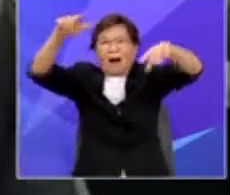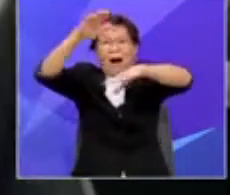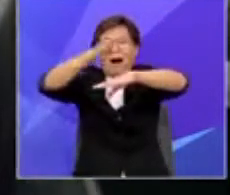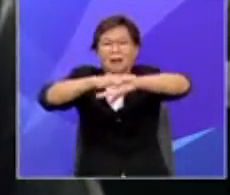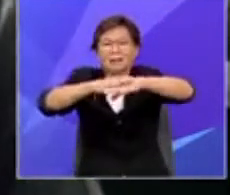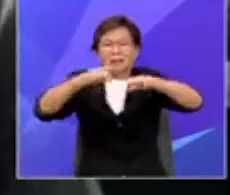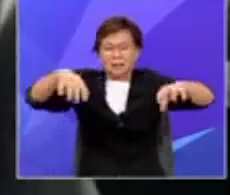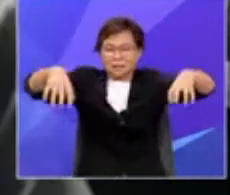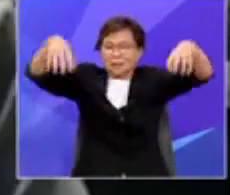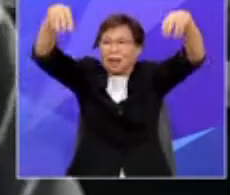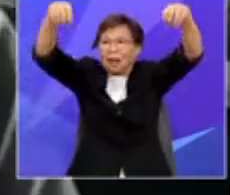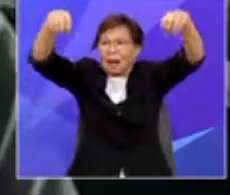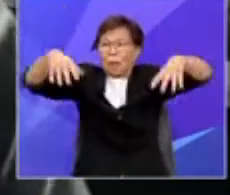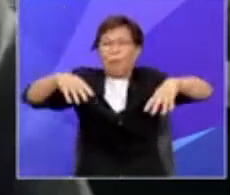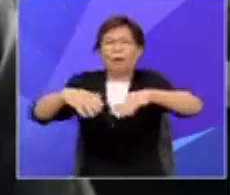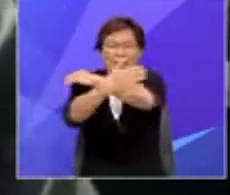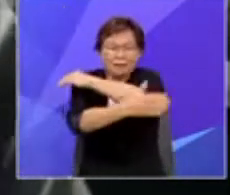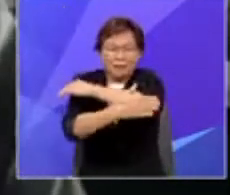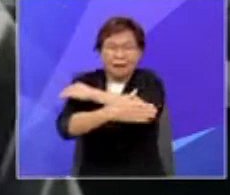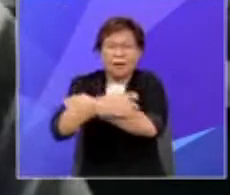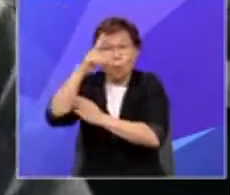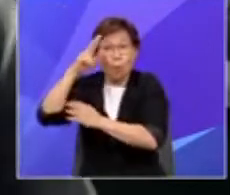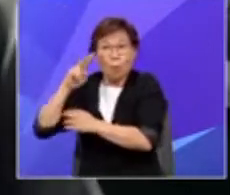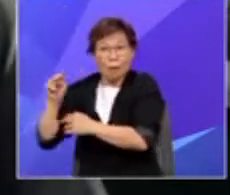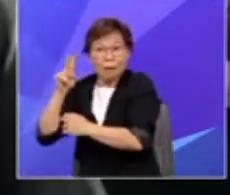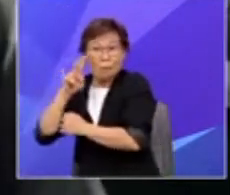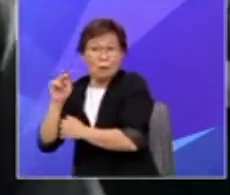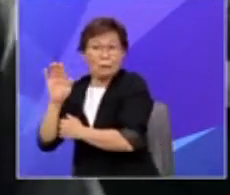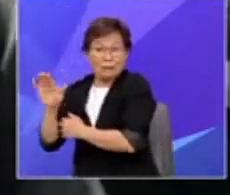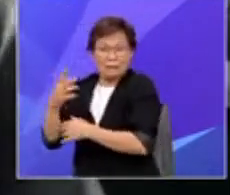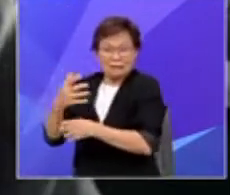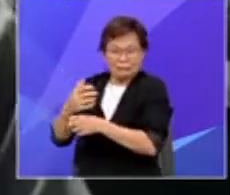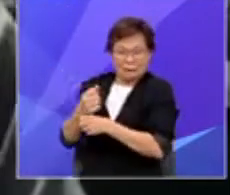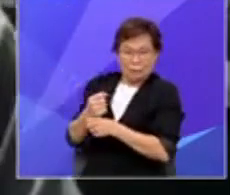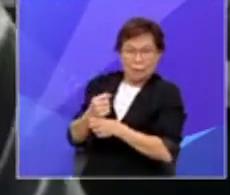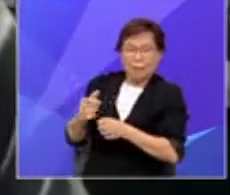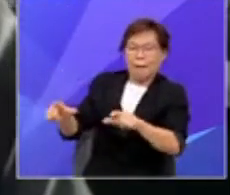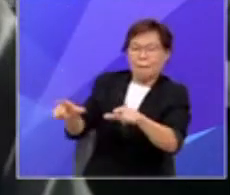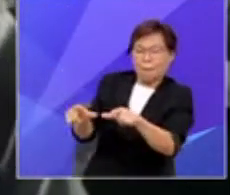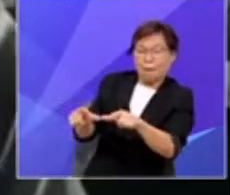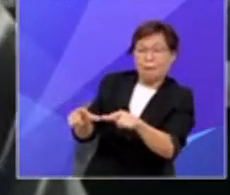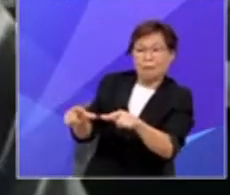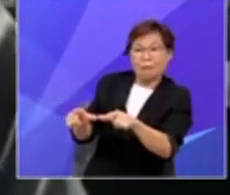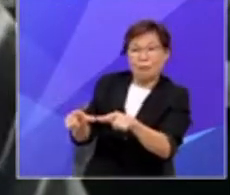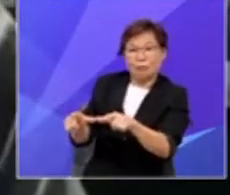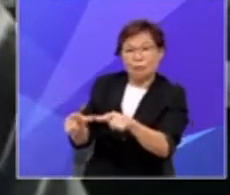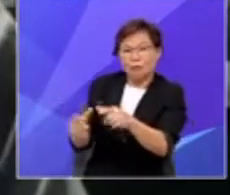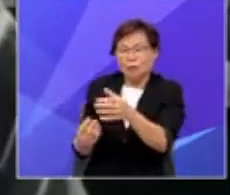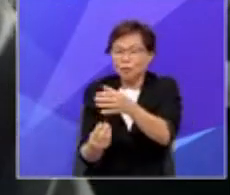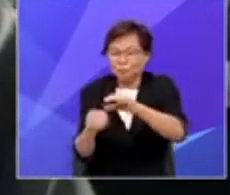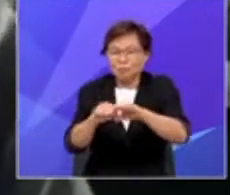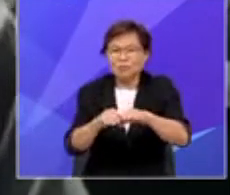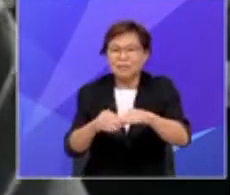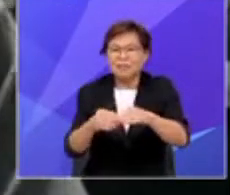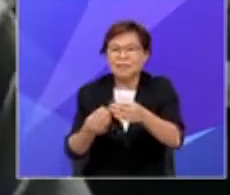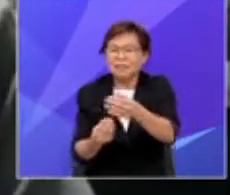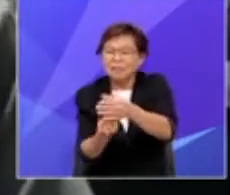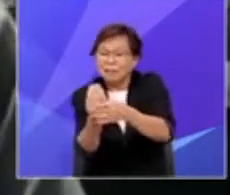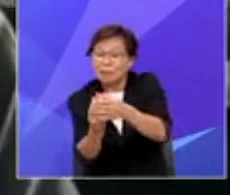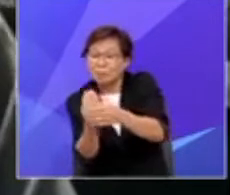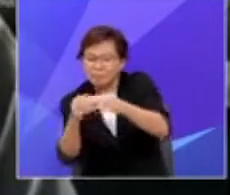lampu dd60 Wira untuk dapat pembibitan untuk menanam yang yang baru